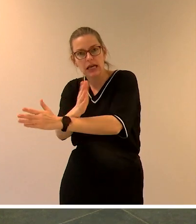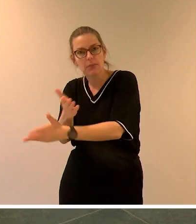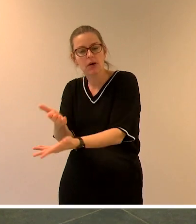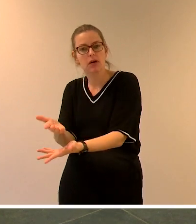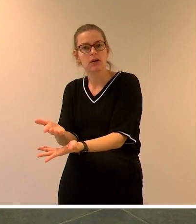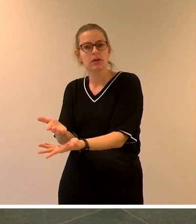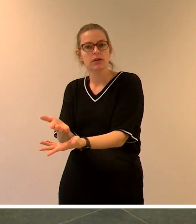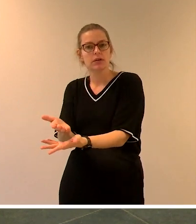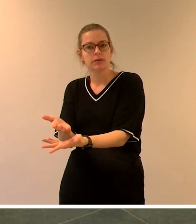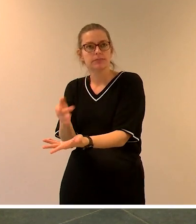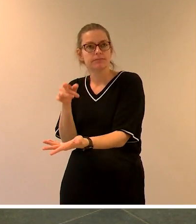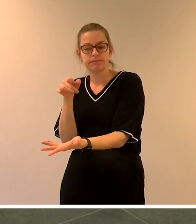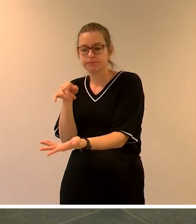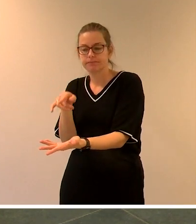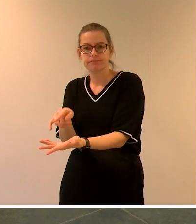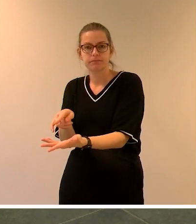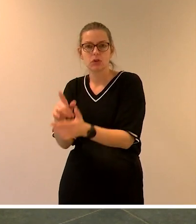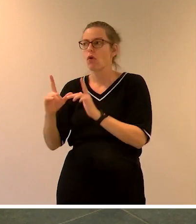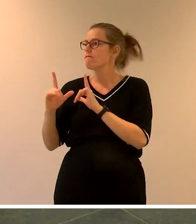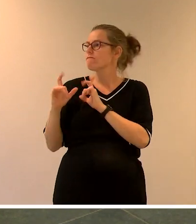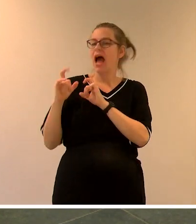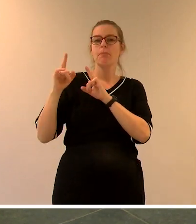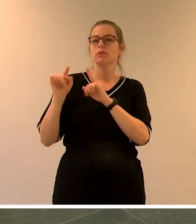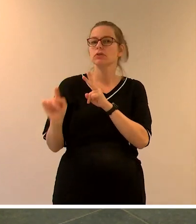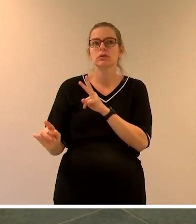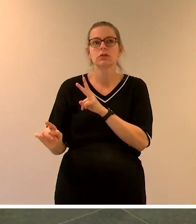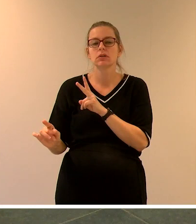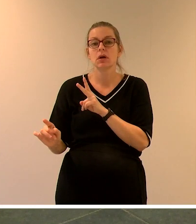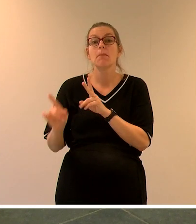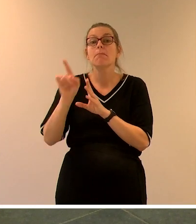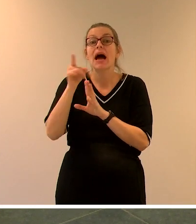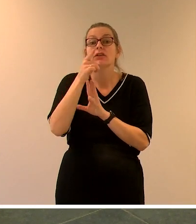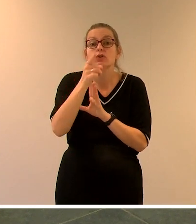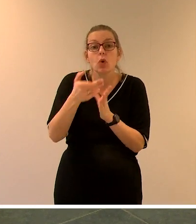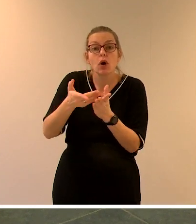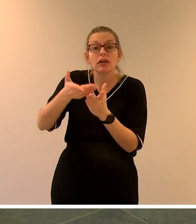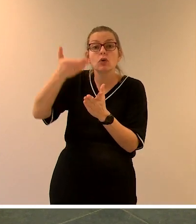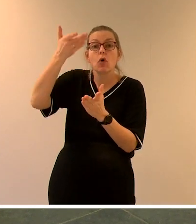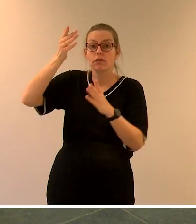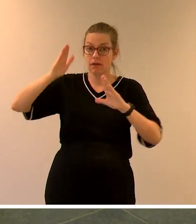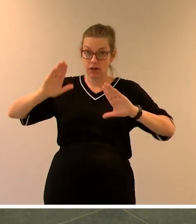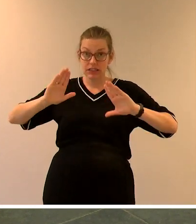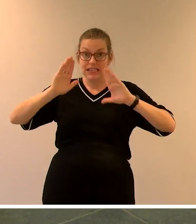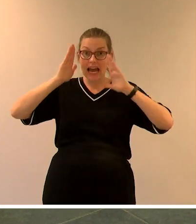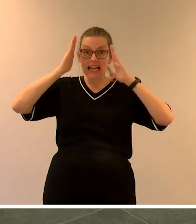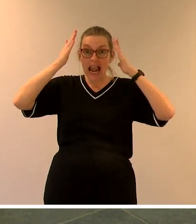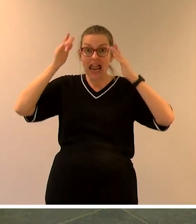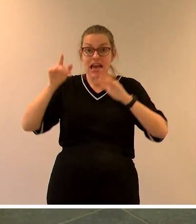En dat hij niet door wapens, maar door het offer van zijn leven